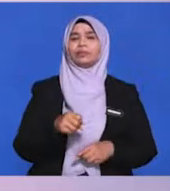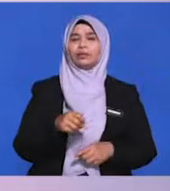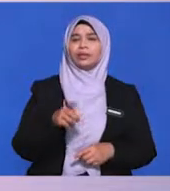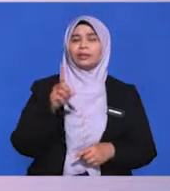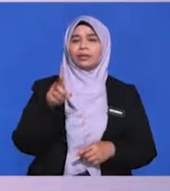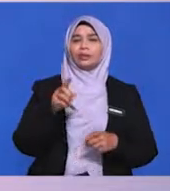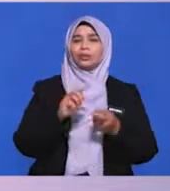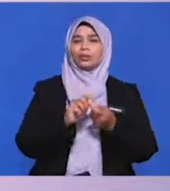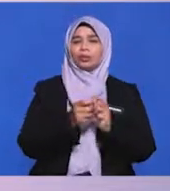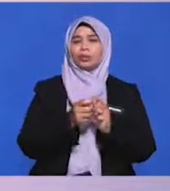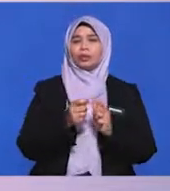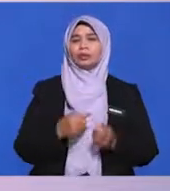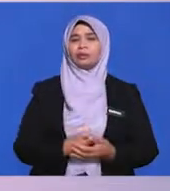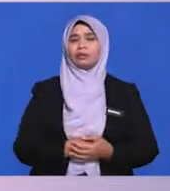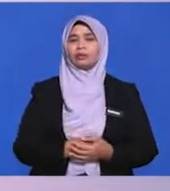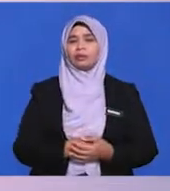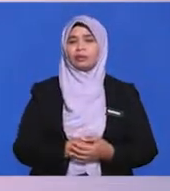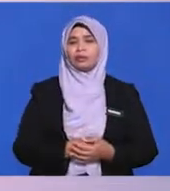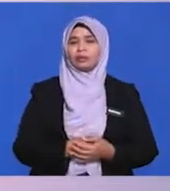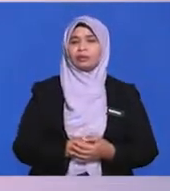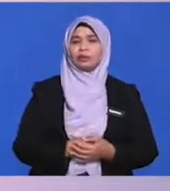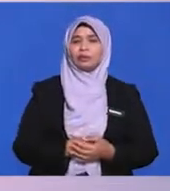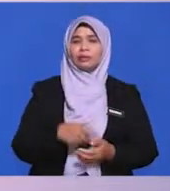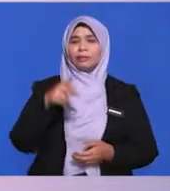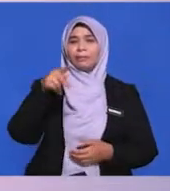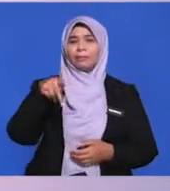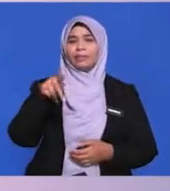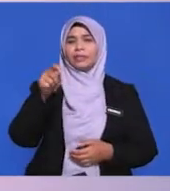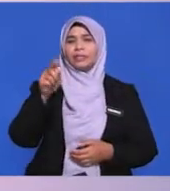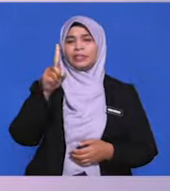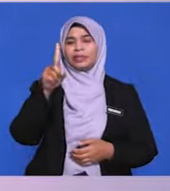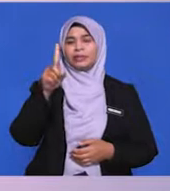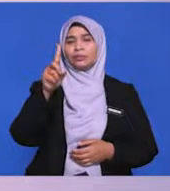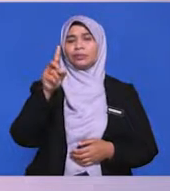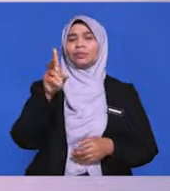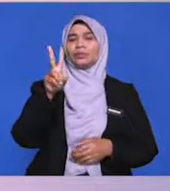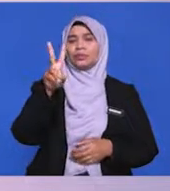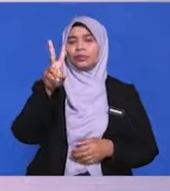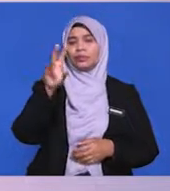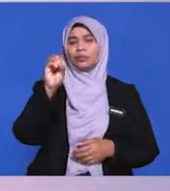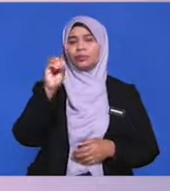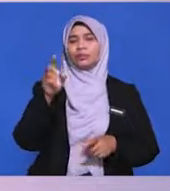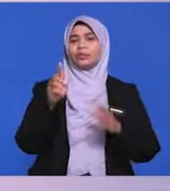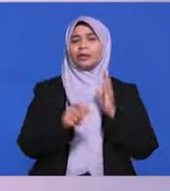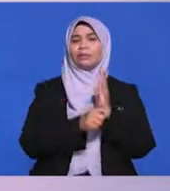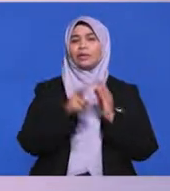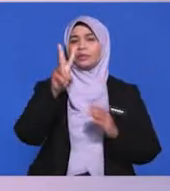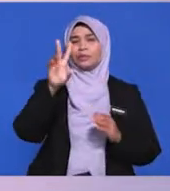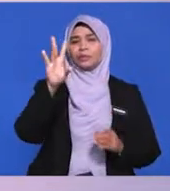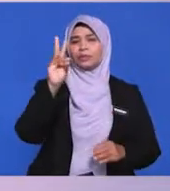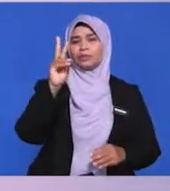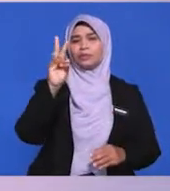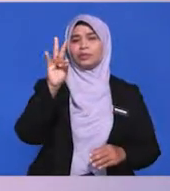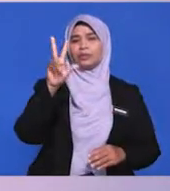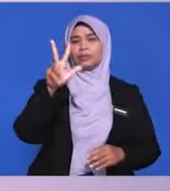dibuka dalam unit helping yaitu di 12 Cup tambah 273 =